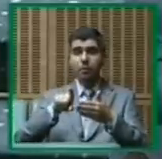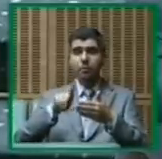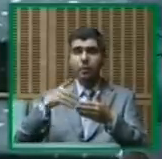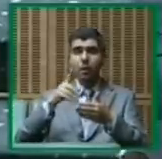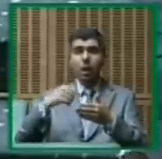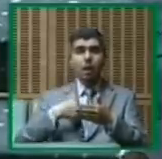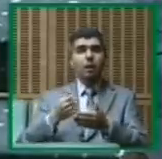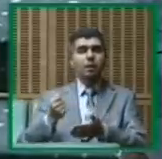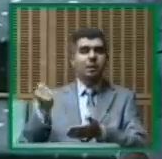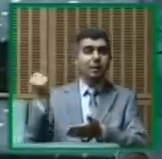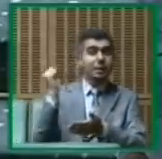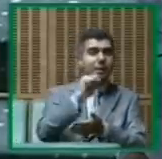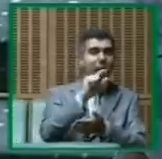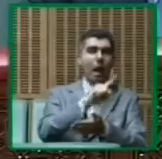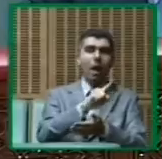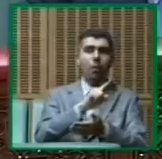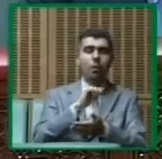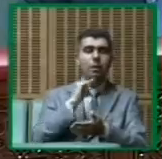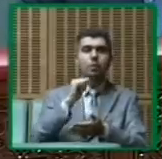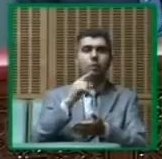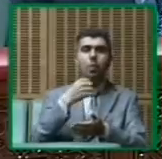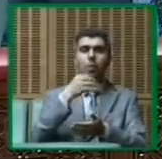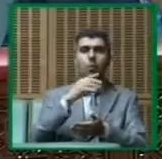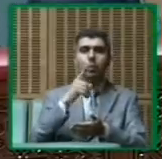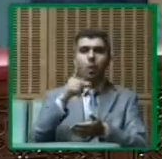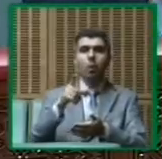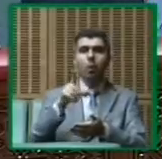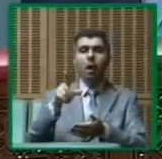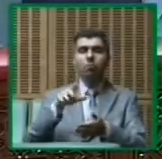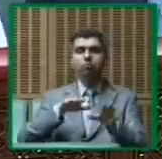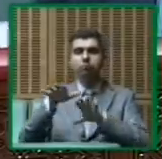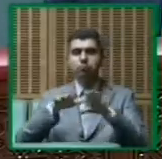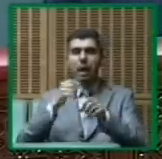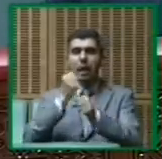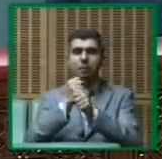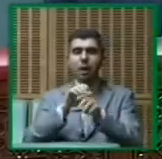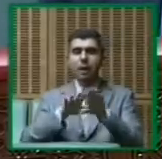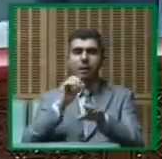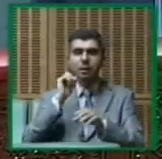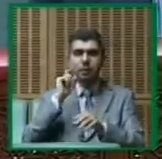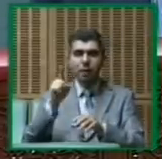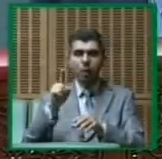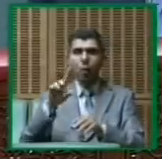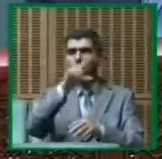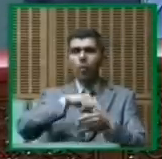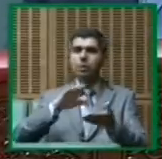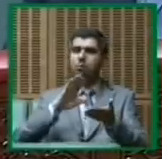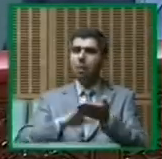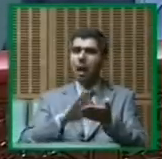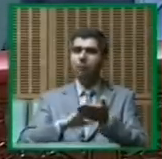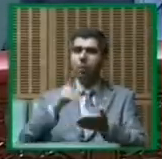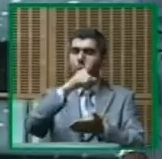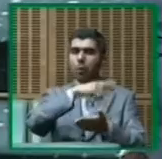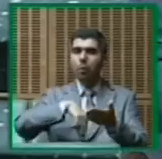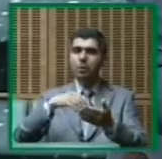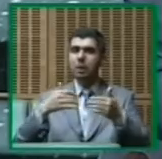المبدعين كمواهب وكطاقات إبداعية نصفق ونستمتع